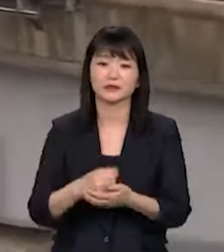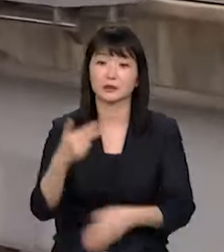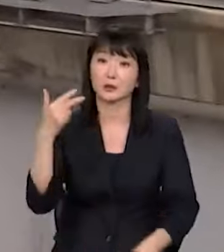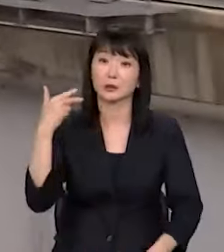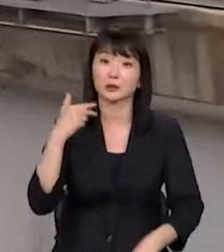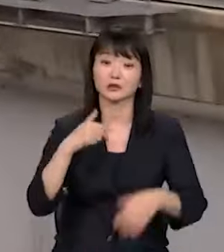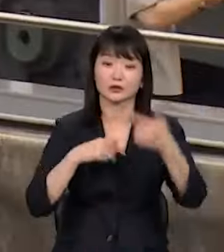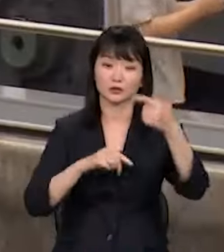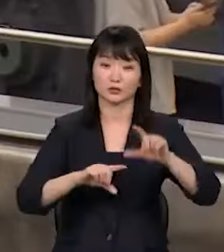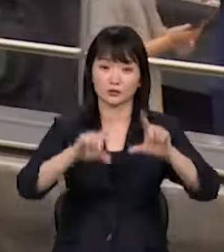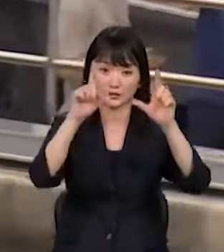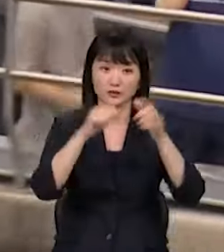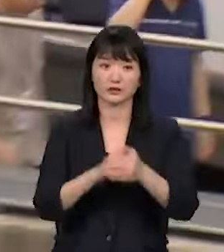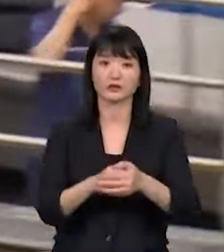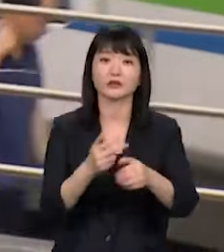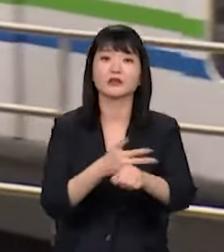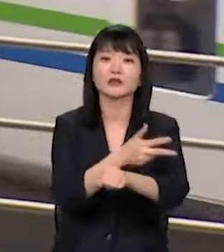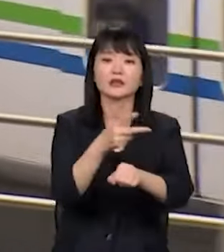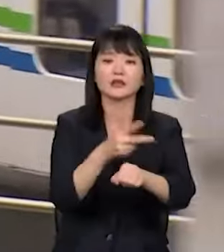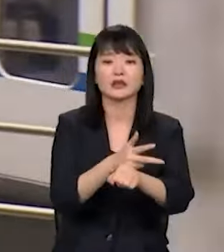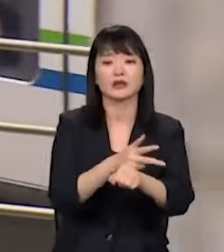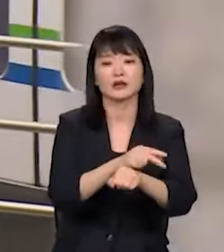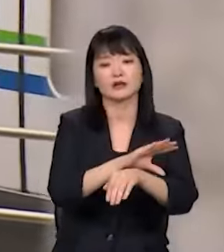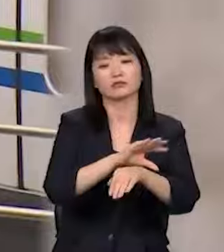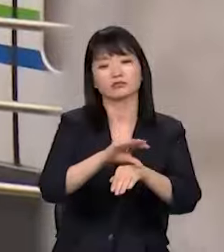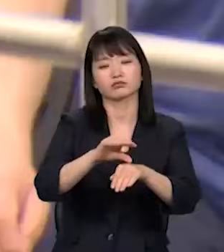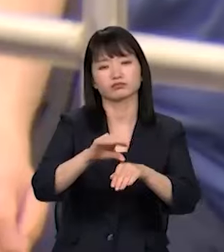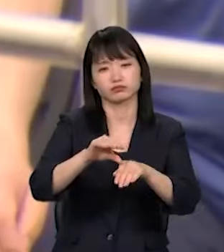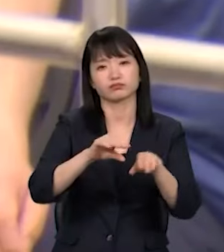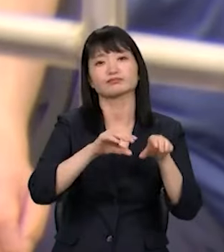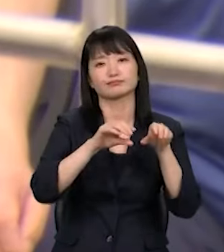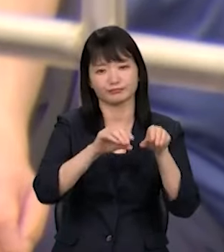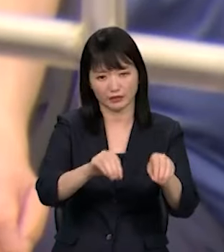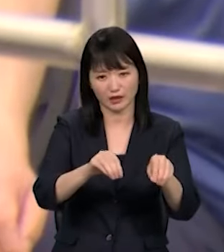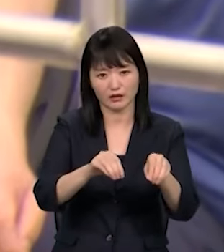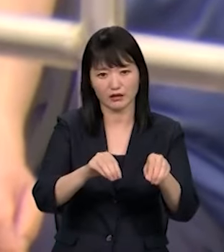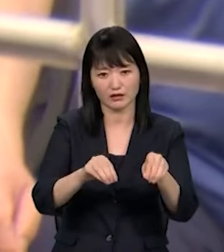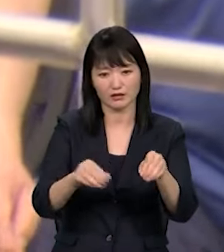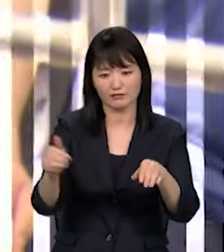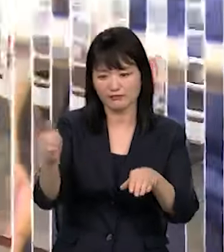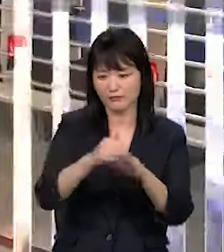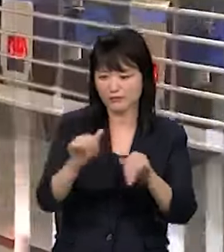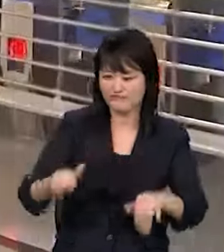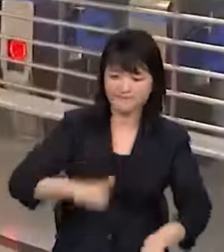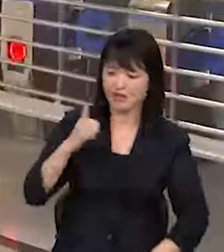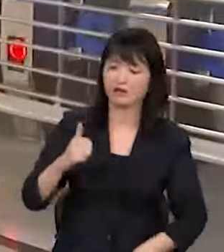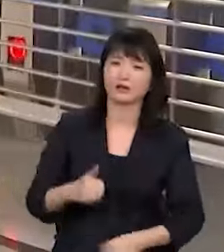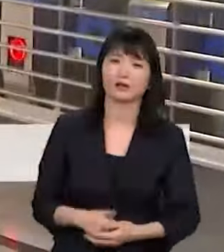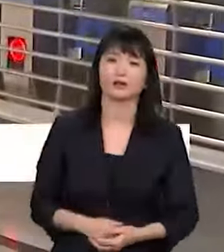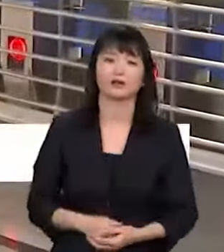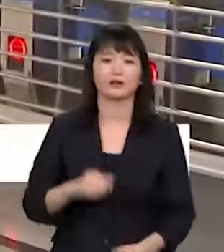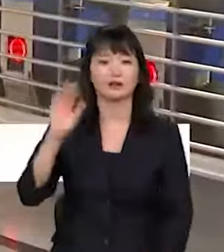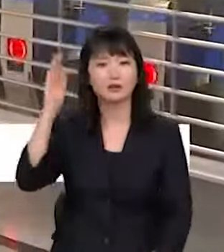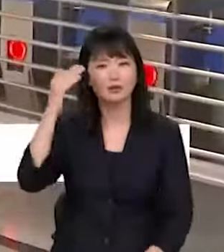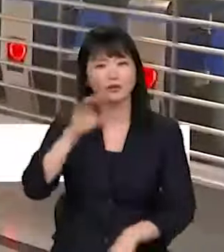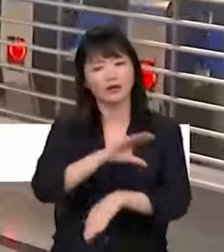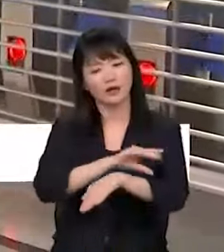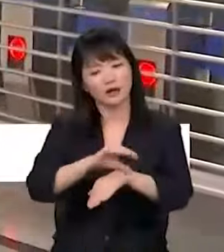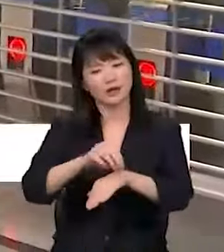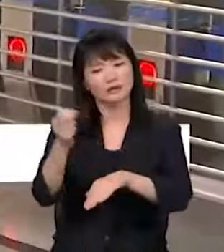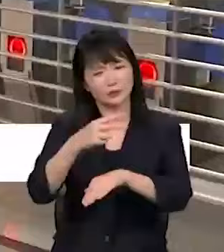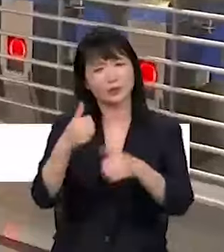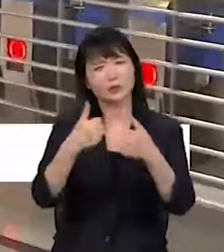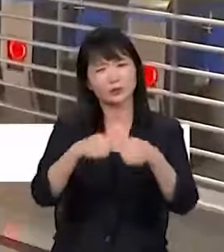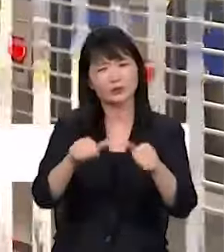지난 6일에도 7시간 동안 운행이 중단됐습니다. 시민들은 화가 났습니다. 요즘 들어 좀 더 자주 멈추는